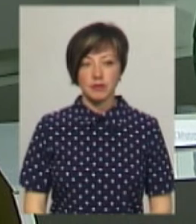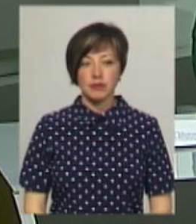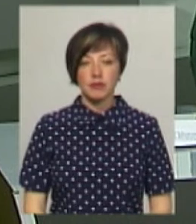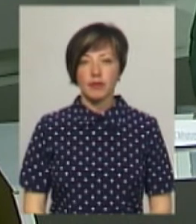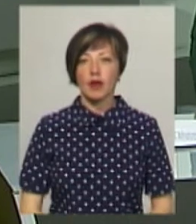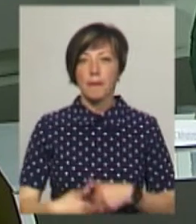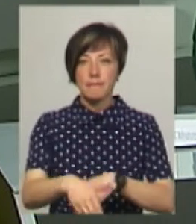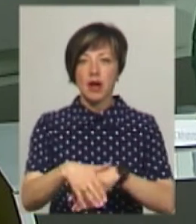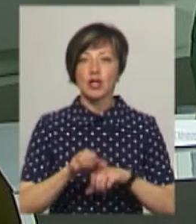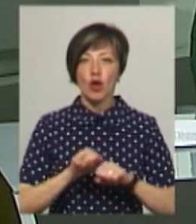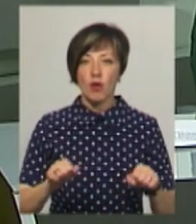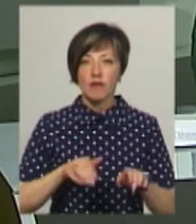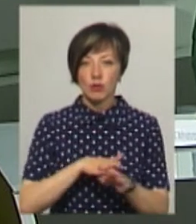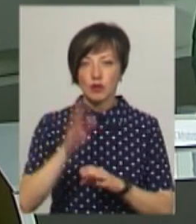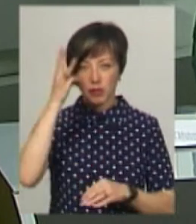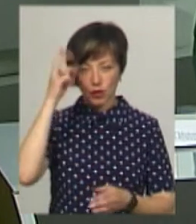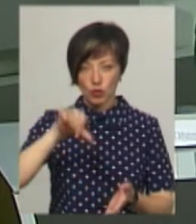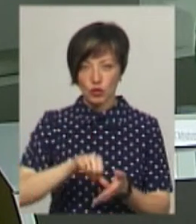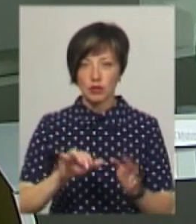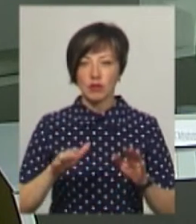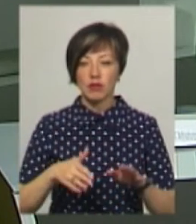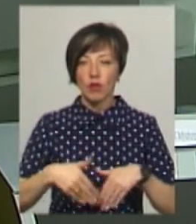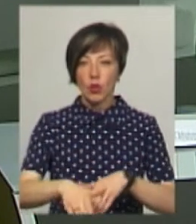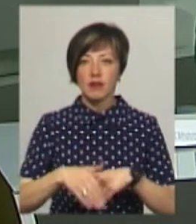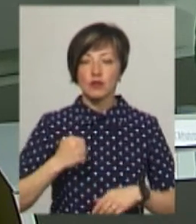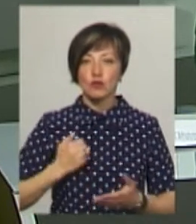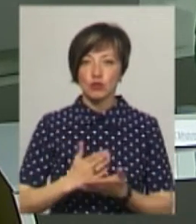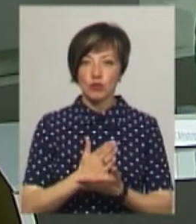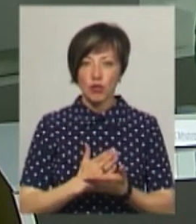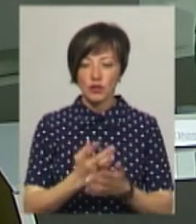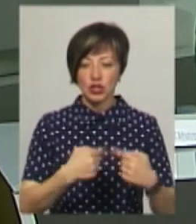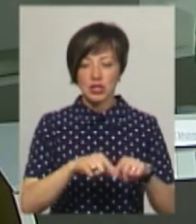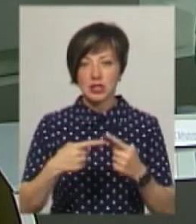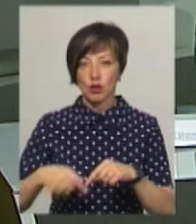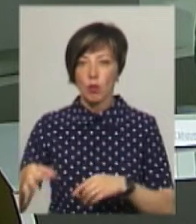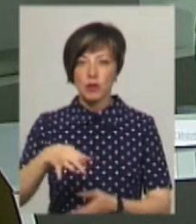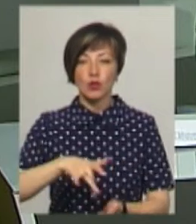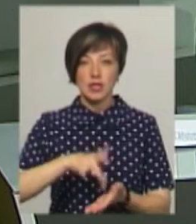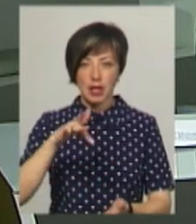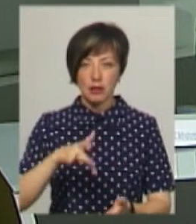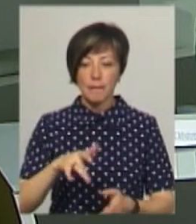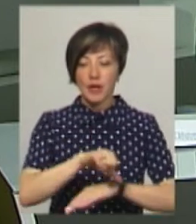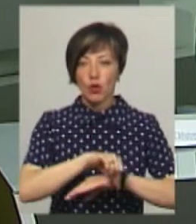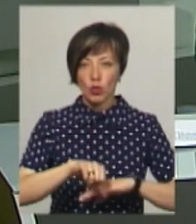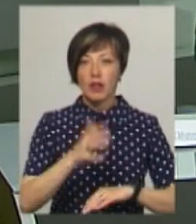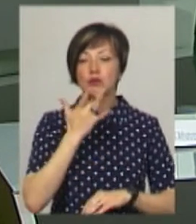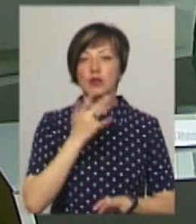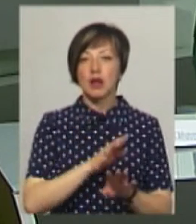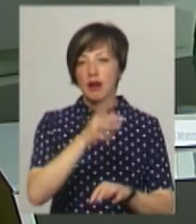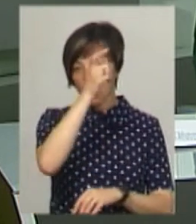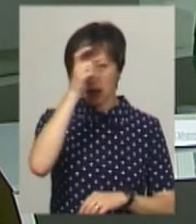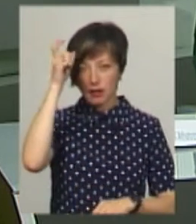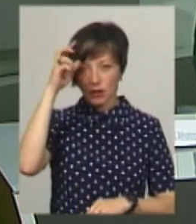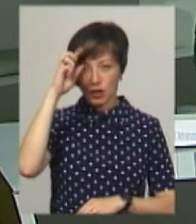Марш героїв відбувся у Хмельницькому. Участь у ході взяли військовослужбовці військових частин обласного центру, прикордонники Національної